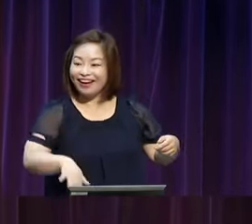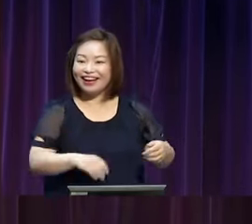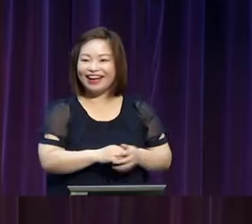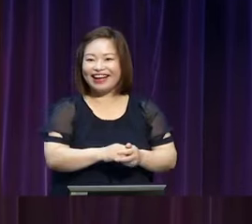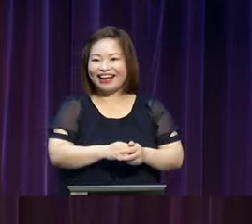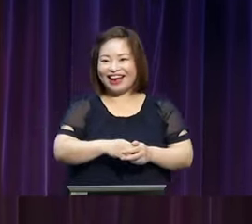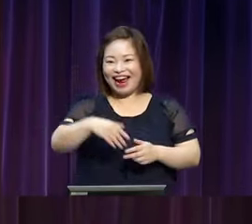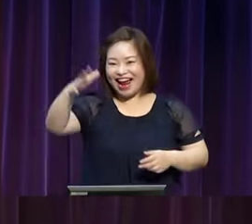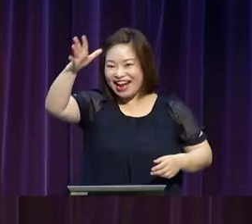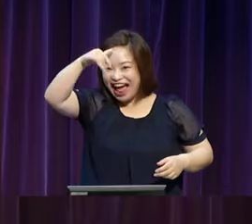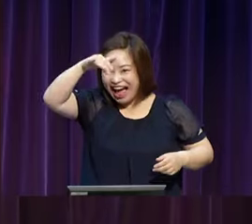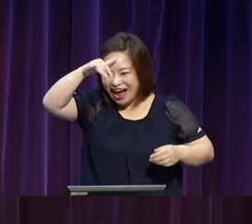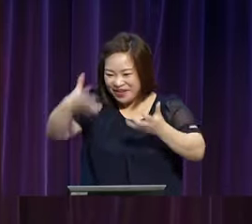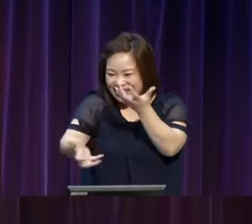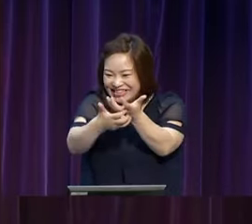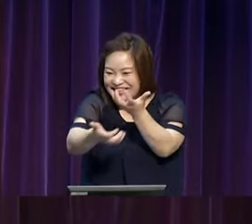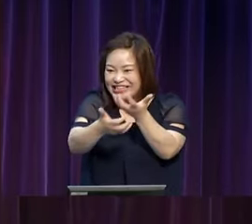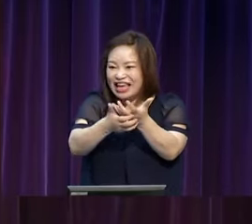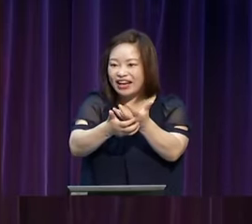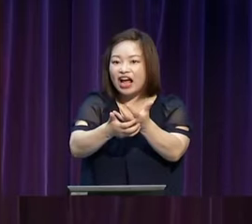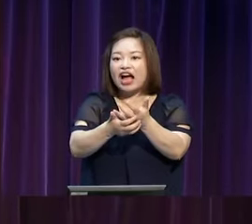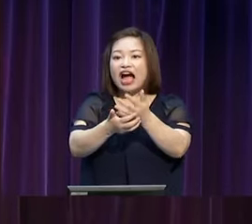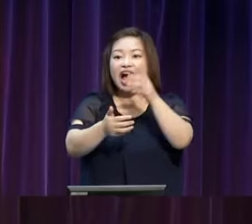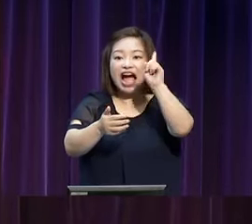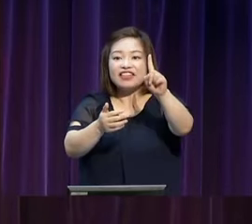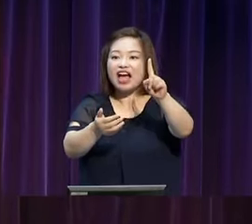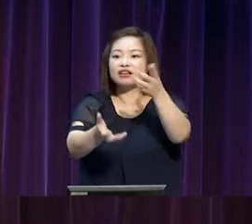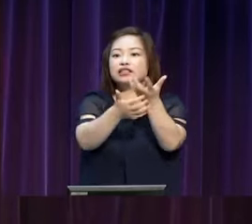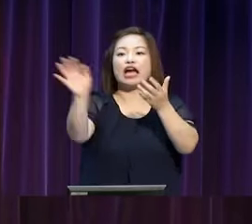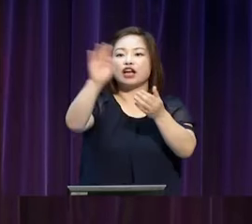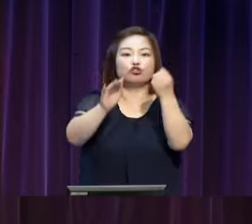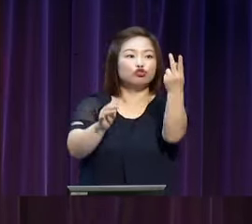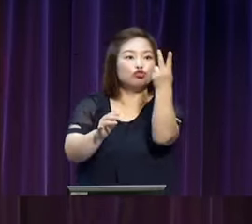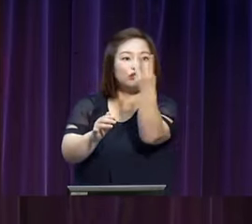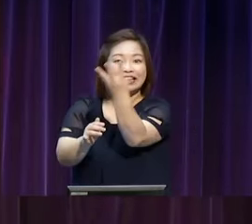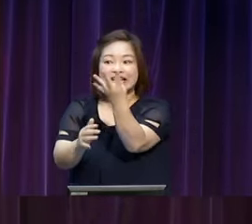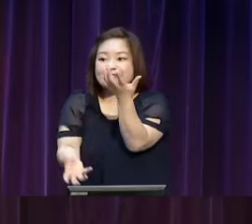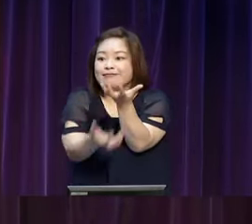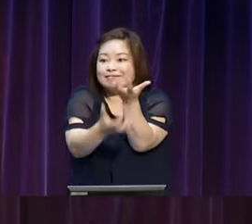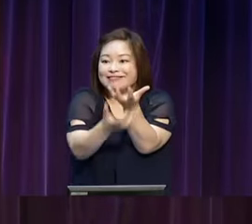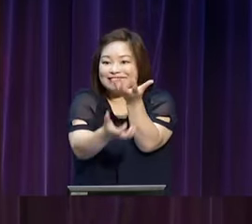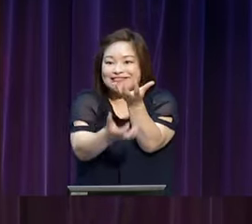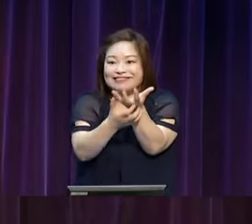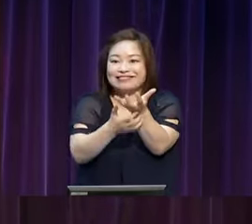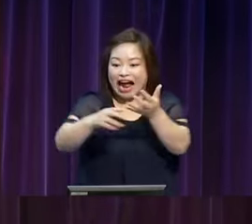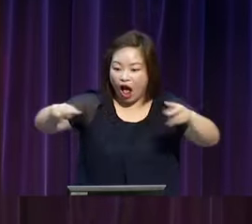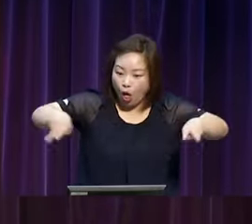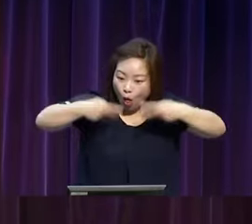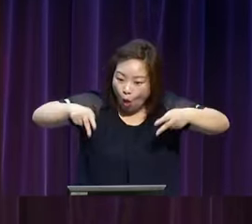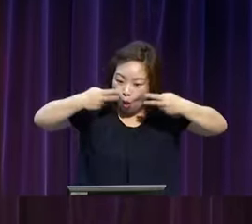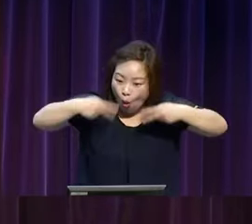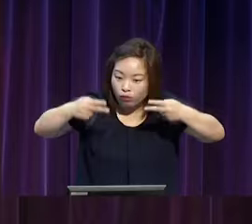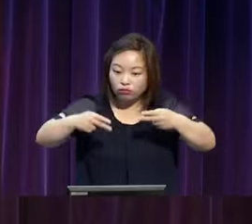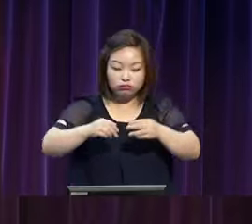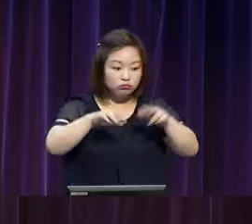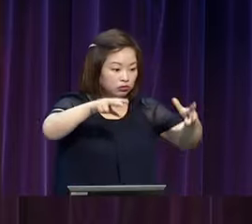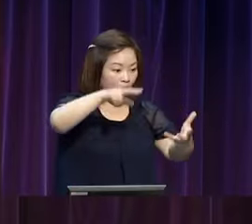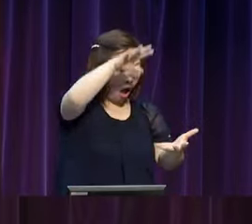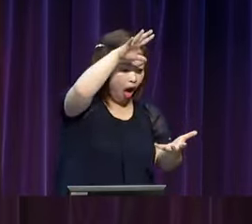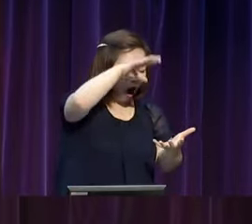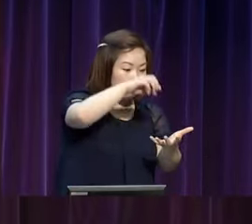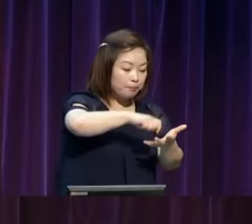라면을 이렇게 끓여 먹으면요, 한 개는 안 끓여. 두 개, 세 개 이렇게 끓여서 먹어. 금방 밥 먹을 것 같은데